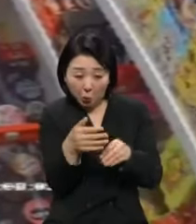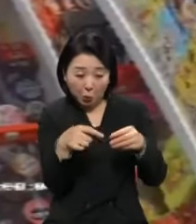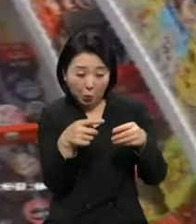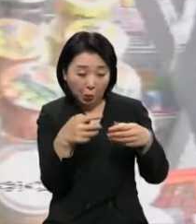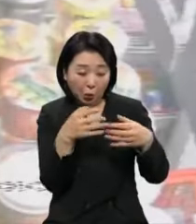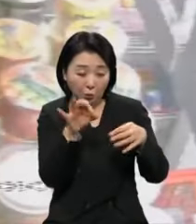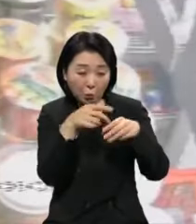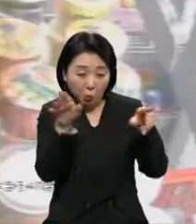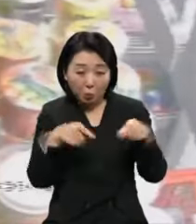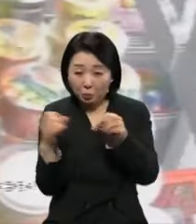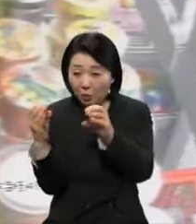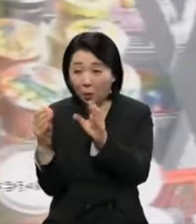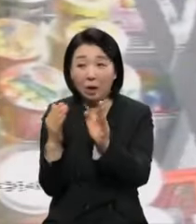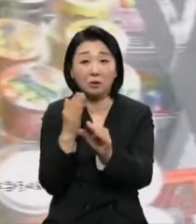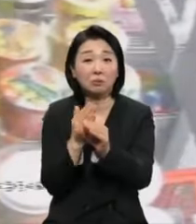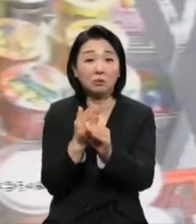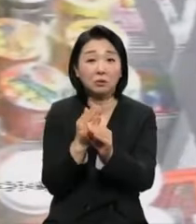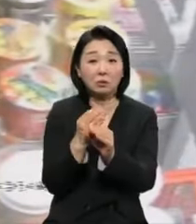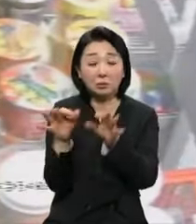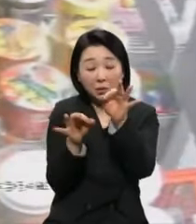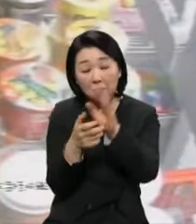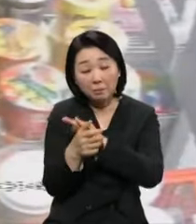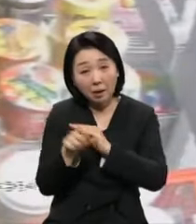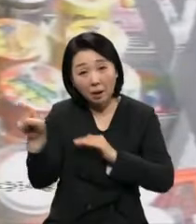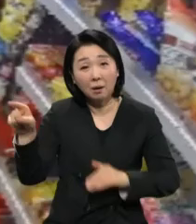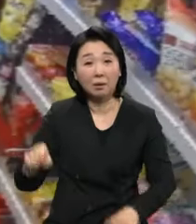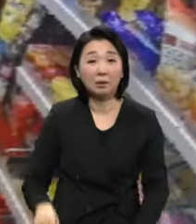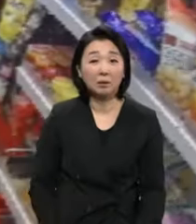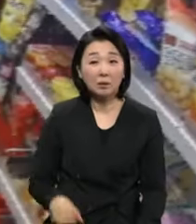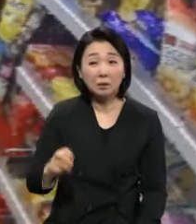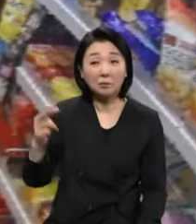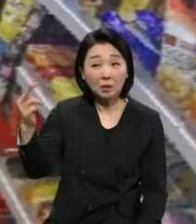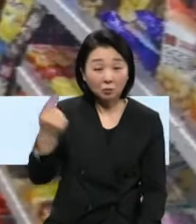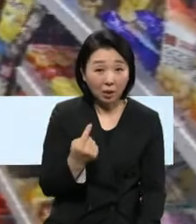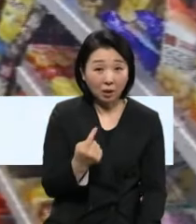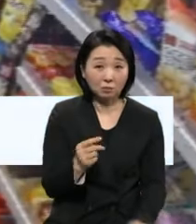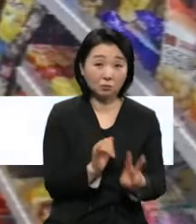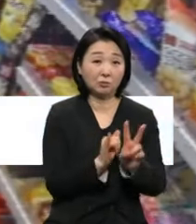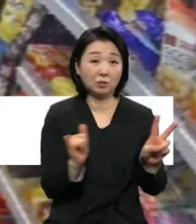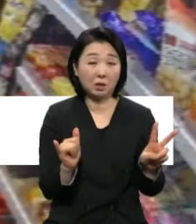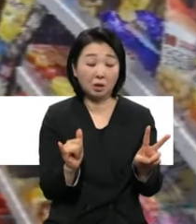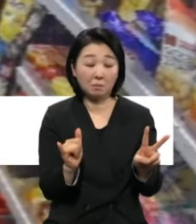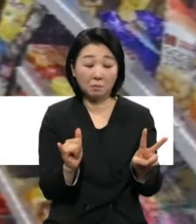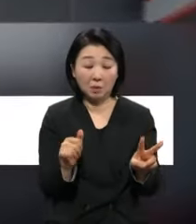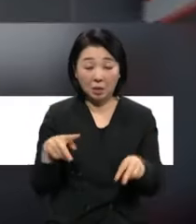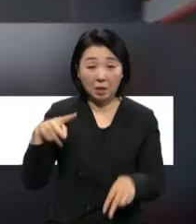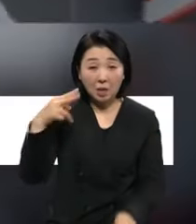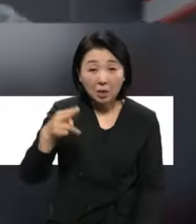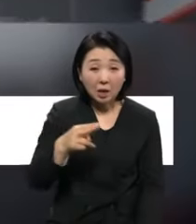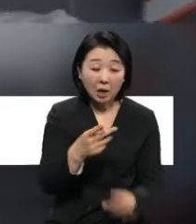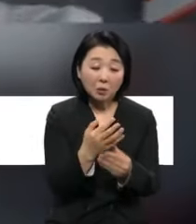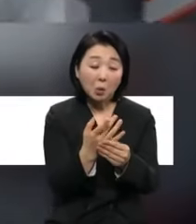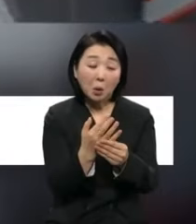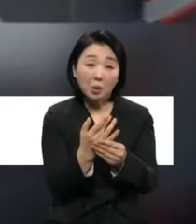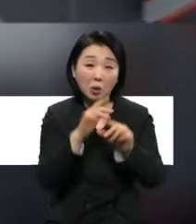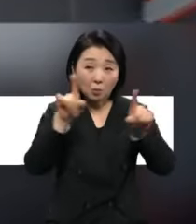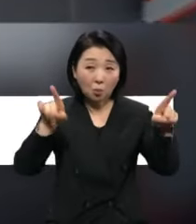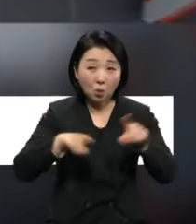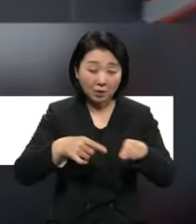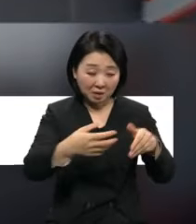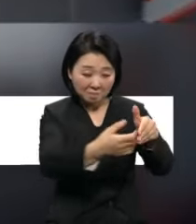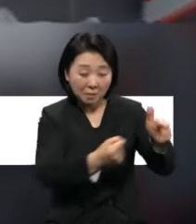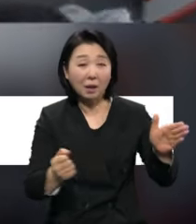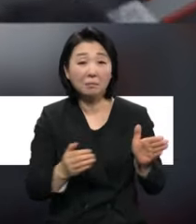보며 이야기를 나누더니 가게를 빠져나갑니다. 잠시 후 다시 찾아온 이들은 가위로 고정된 현금 보관함을 통째로